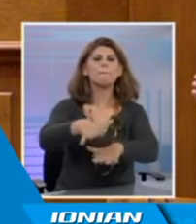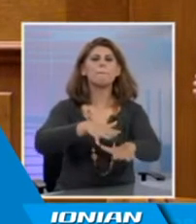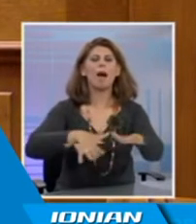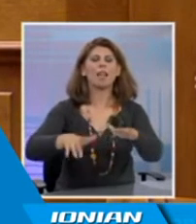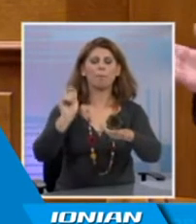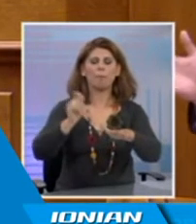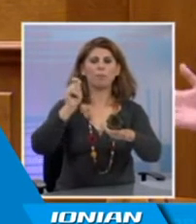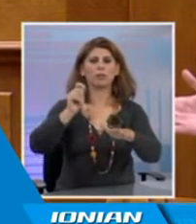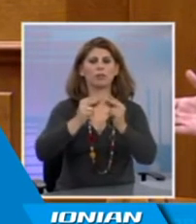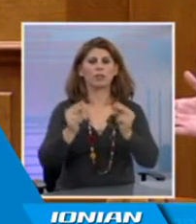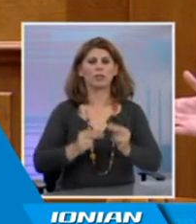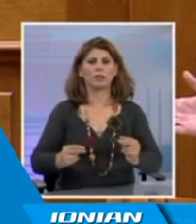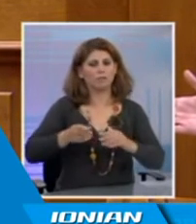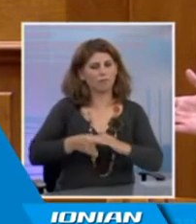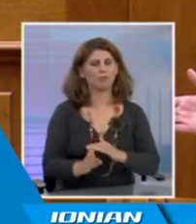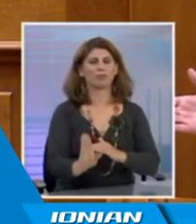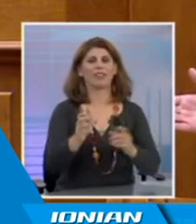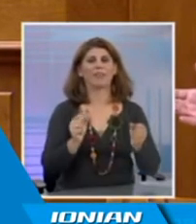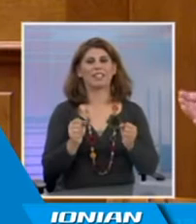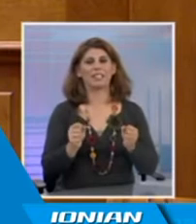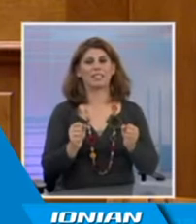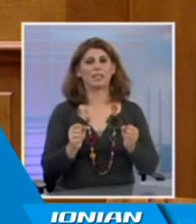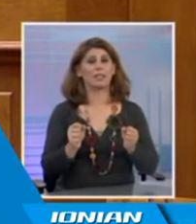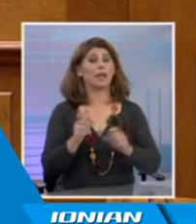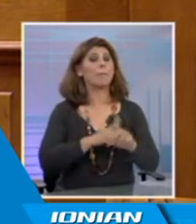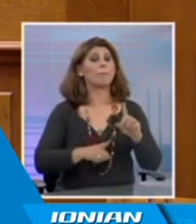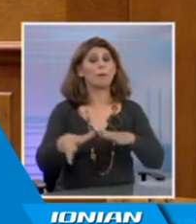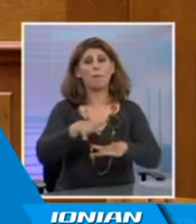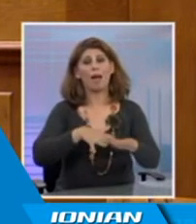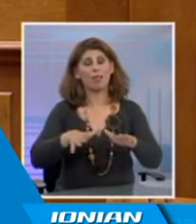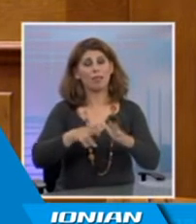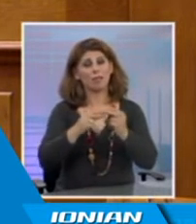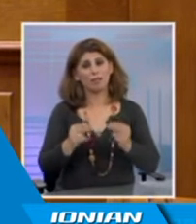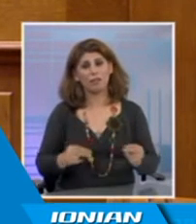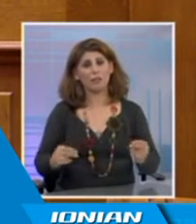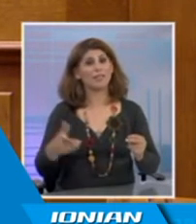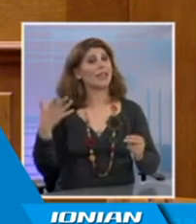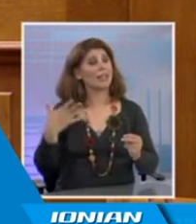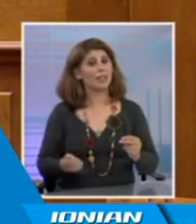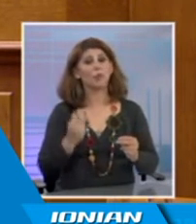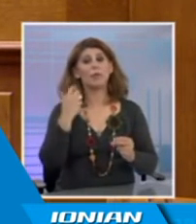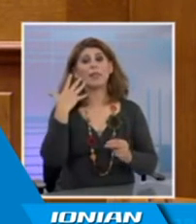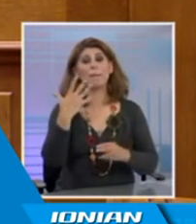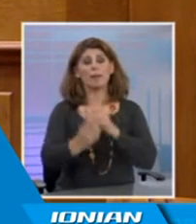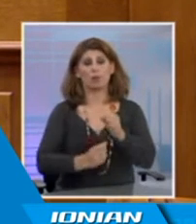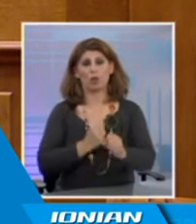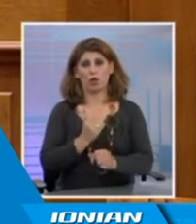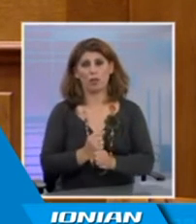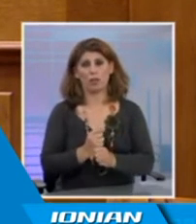περιμέναμε για την έξοδο από την κρίση. Και ποια είναι αυτή η μαγική λύση? Να έχουμε, λέει, για 5 χρόνια